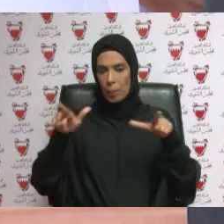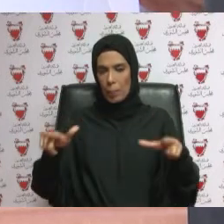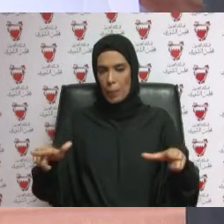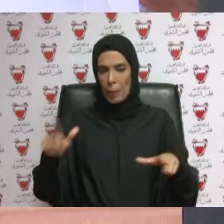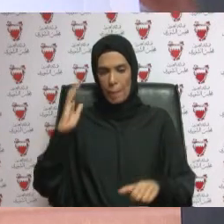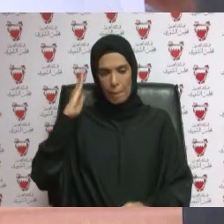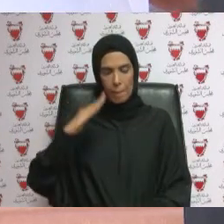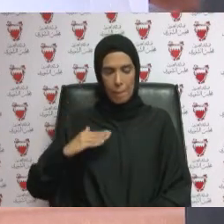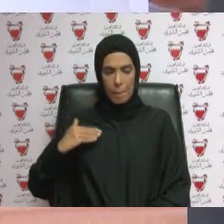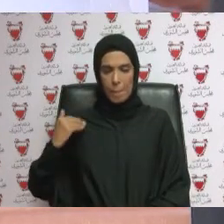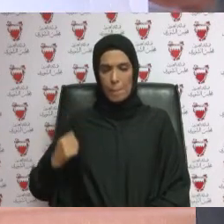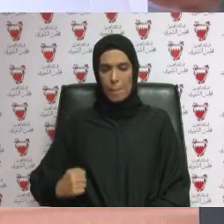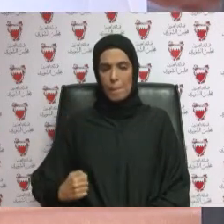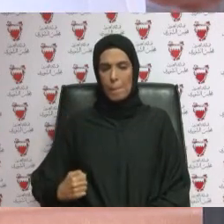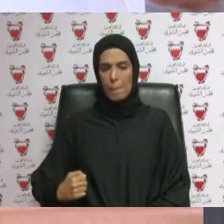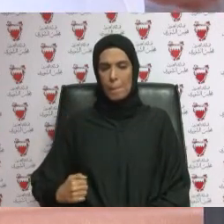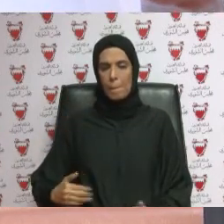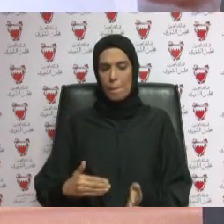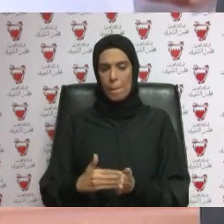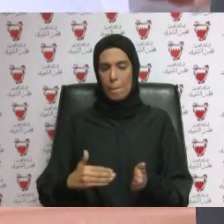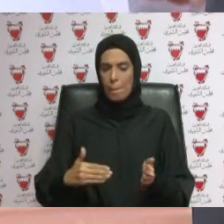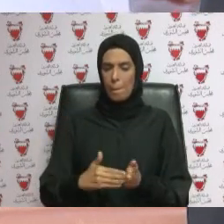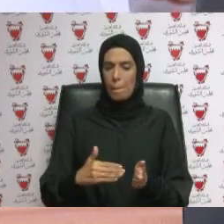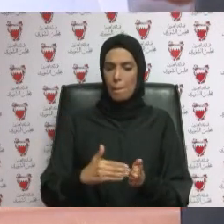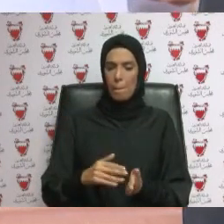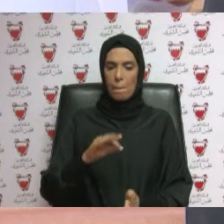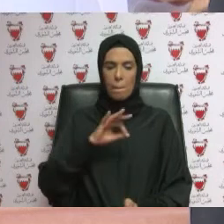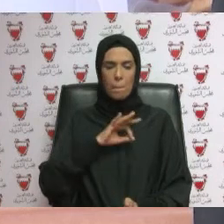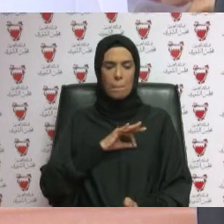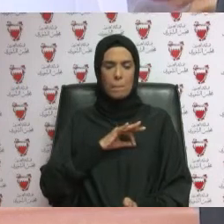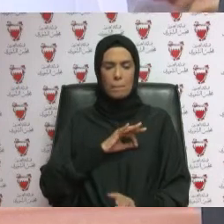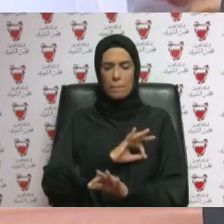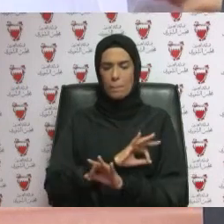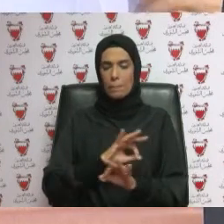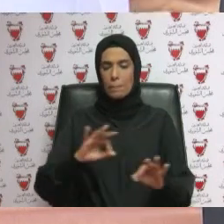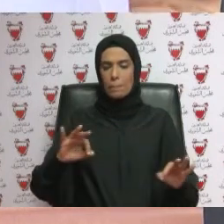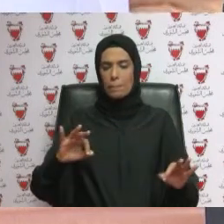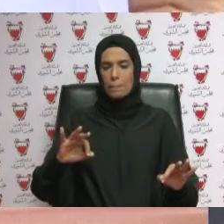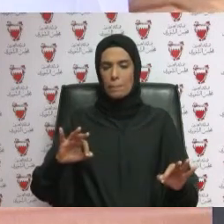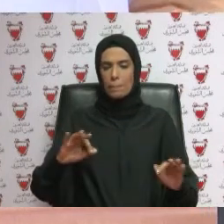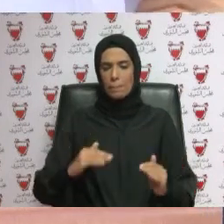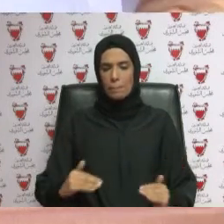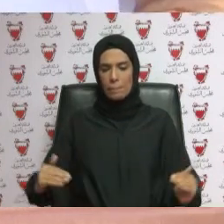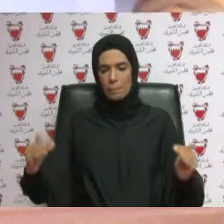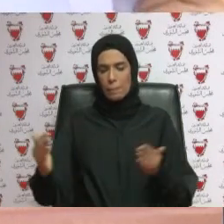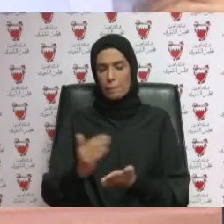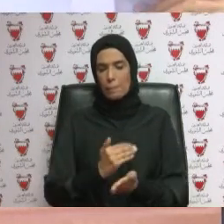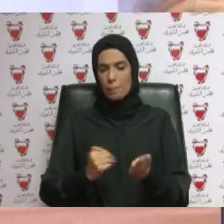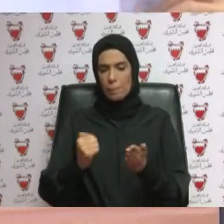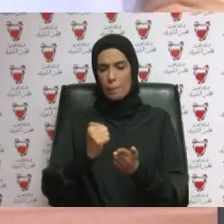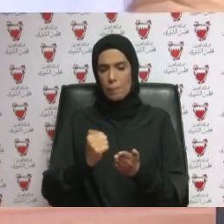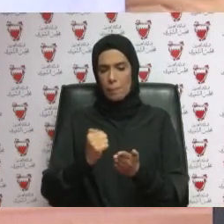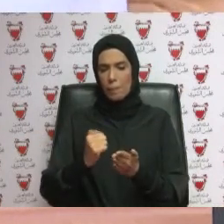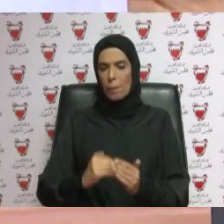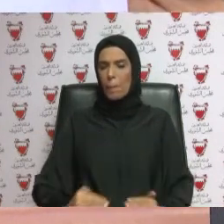المرأة البحرينية حققت مكاسب جمة في مجال تكافؤ الفرص